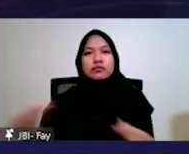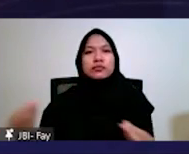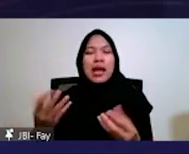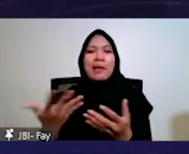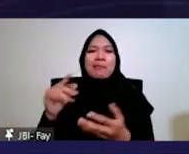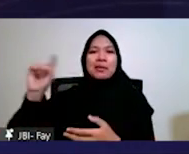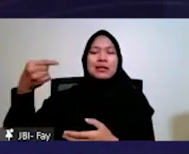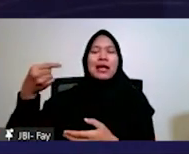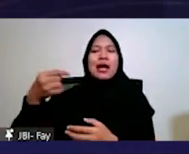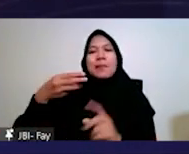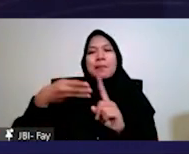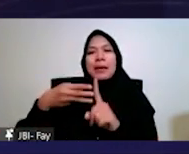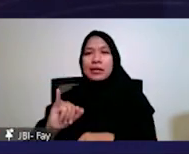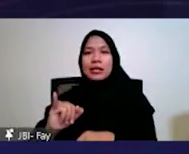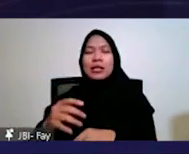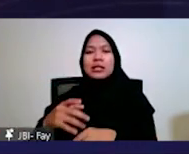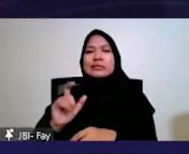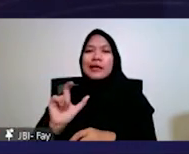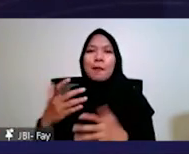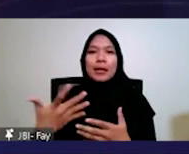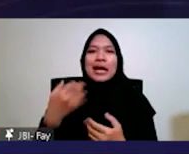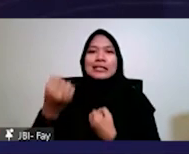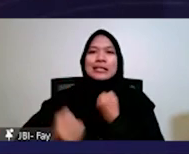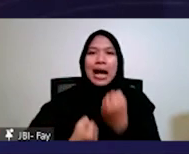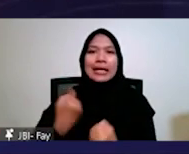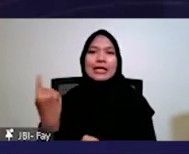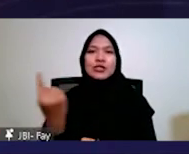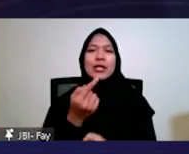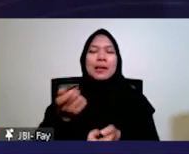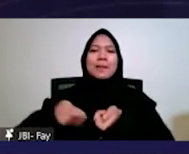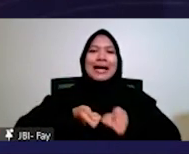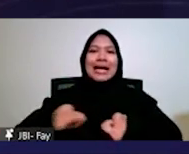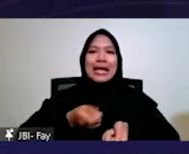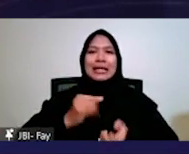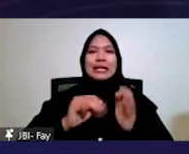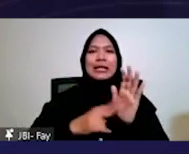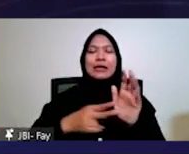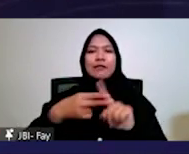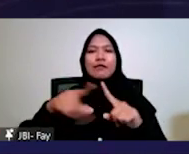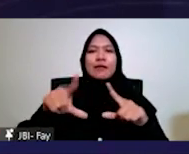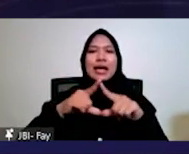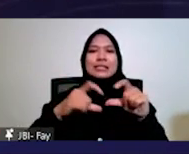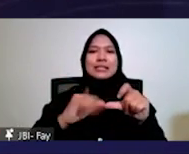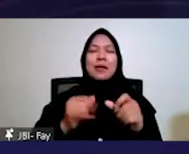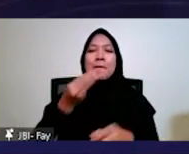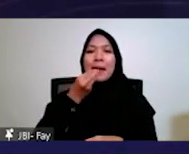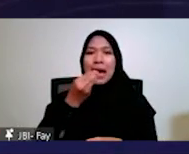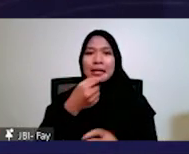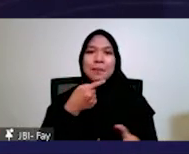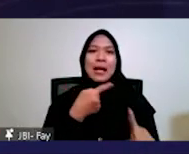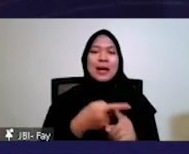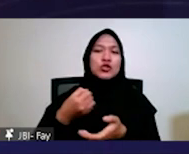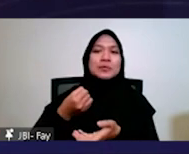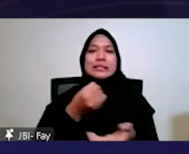dan Bangun Desa antara lain dengan gerakan nasional pengendalian inflasi pangan dengan juga menambah subsidi dan